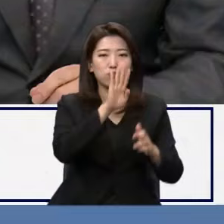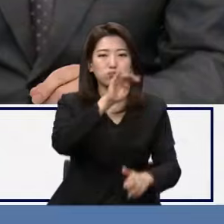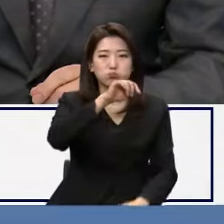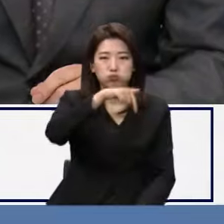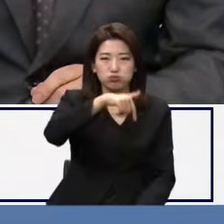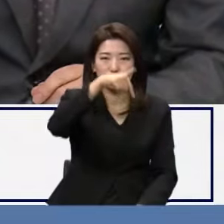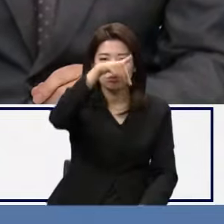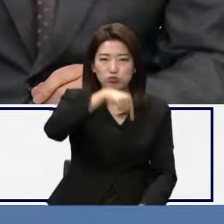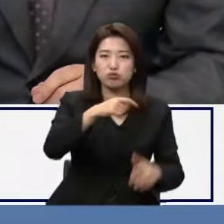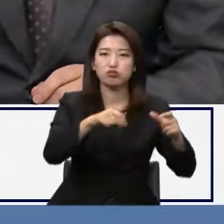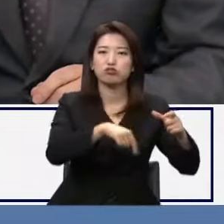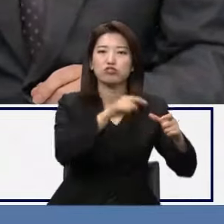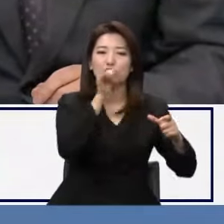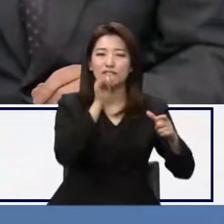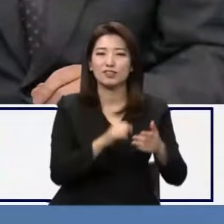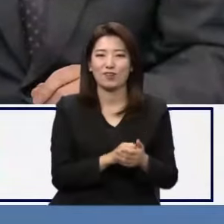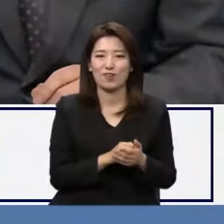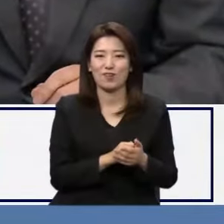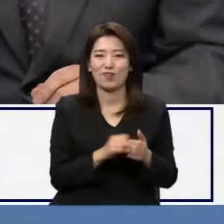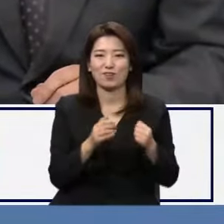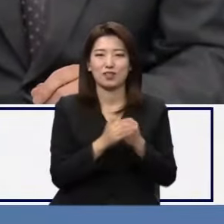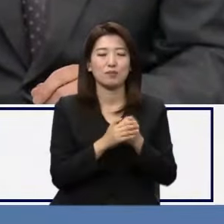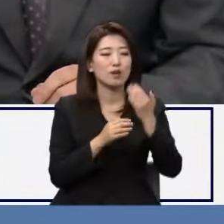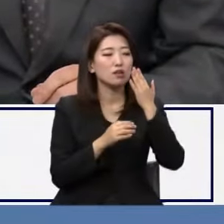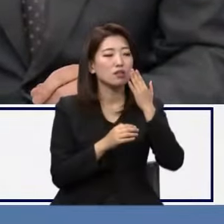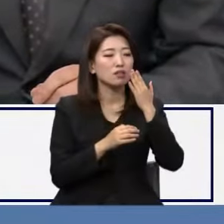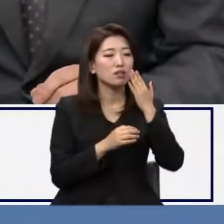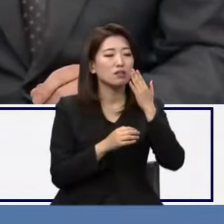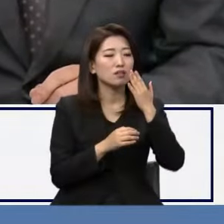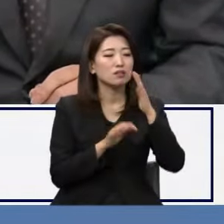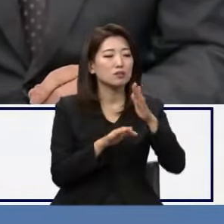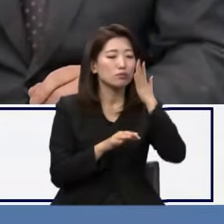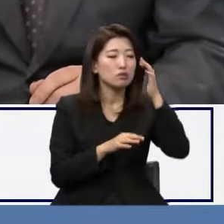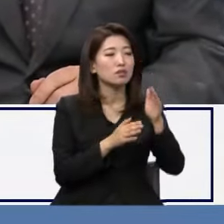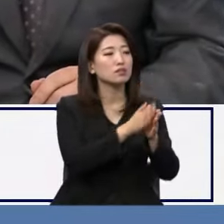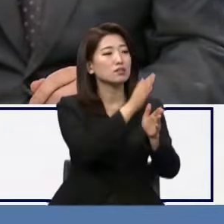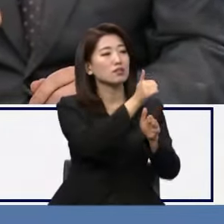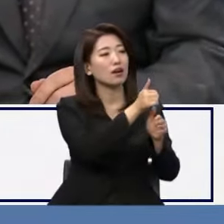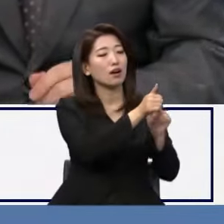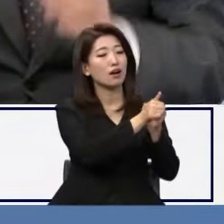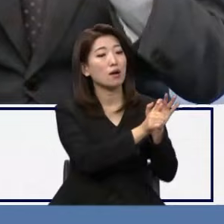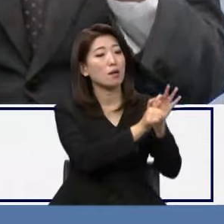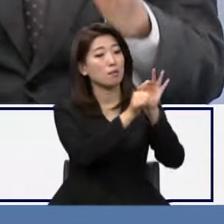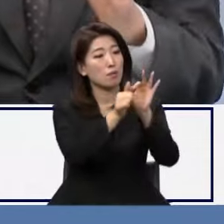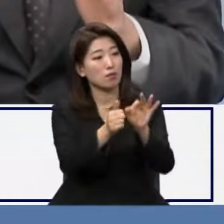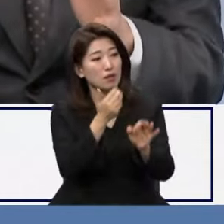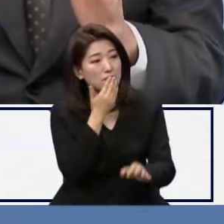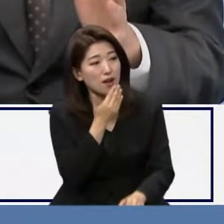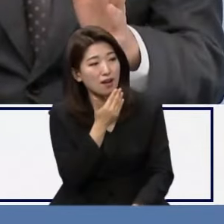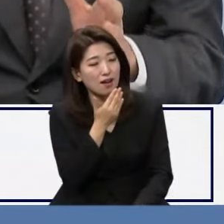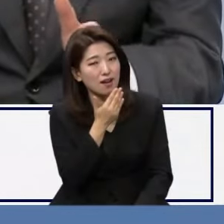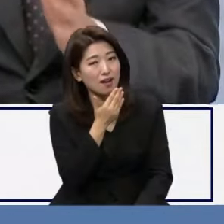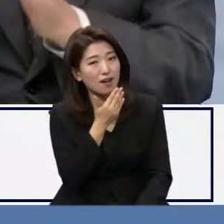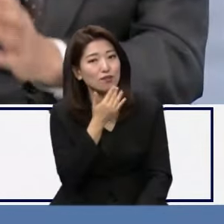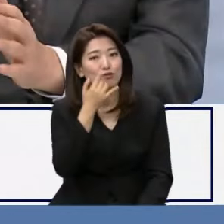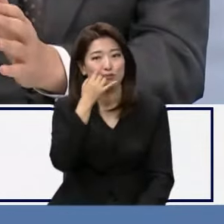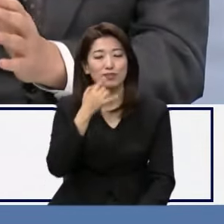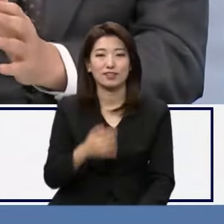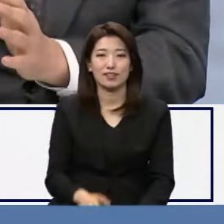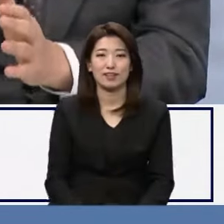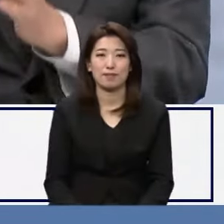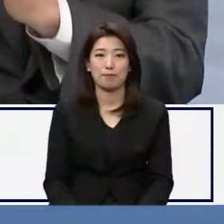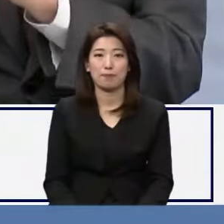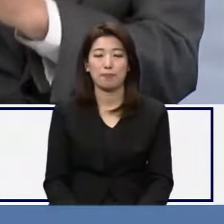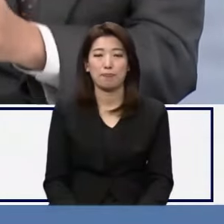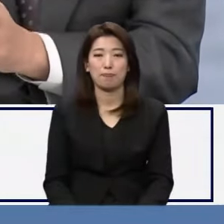의원에게는 가라고 할 것이냐 할 것이냐 이런 부분들이 분명히 있는 것이고 또 하나는이 지금 구도도 중요하지만 경쟁력을